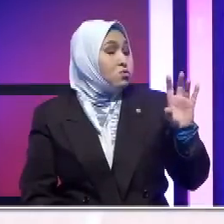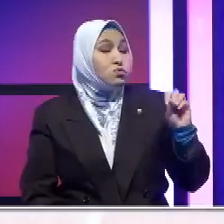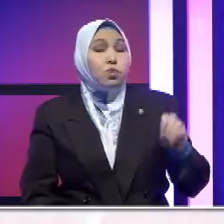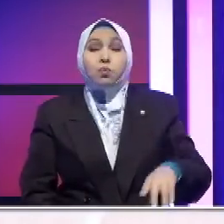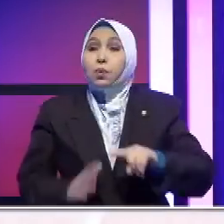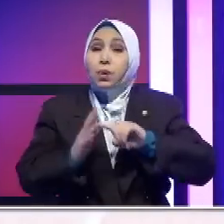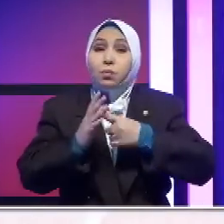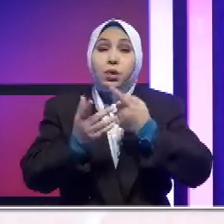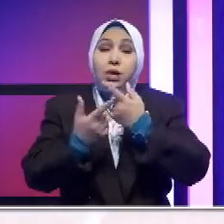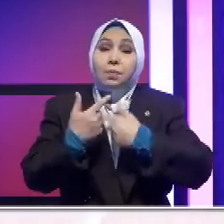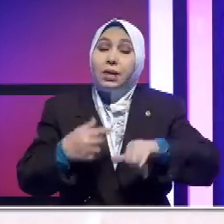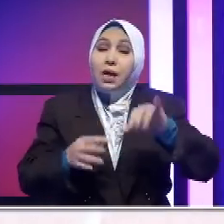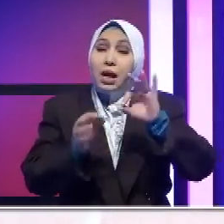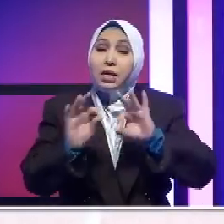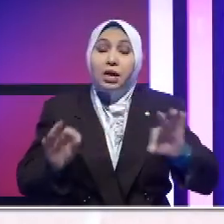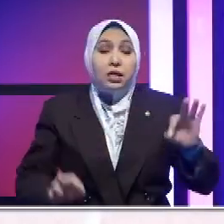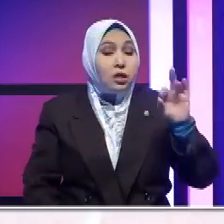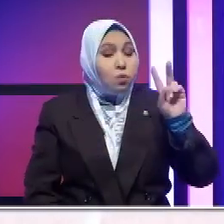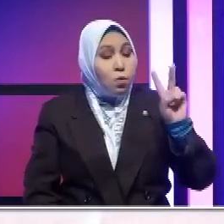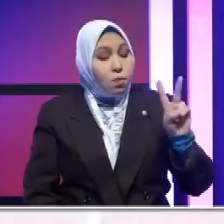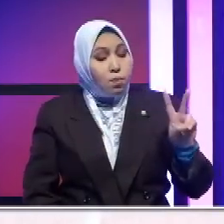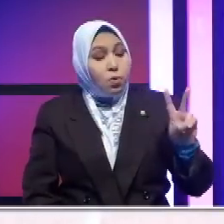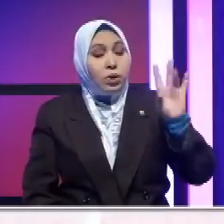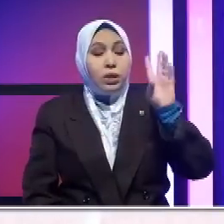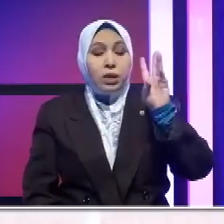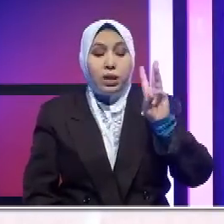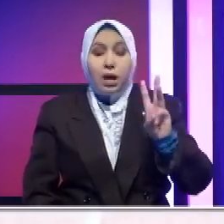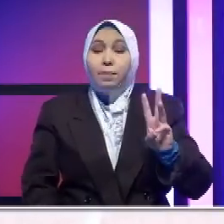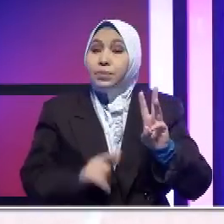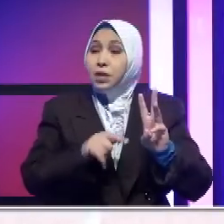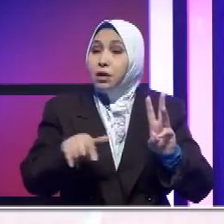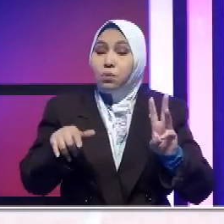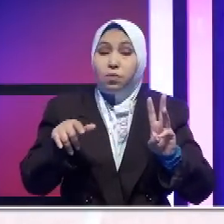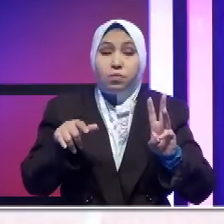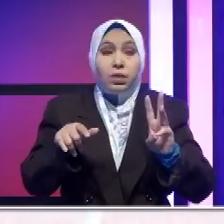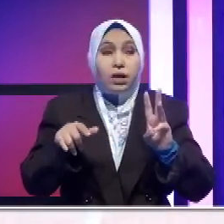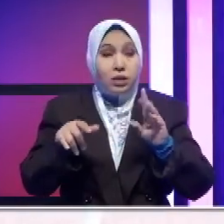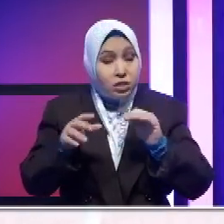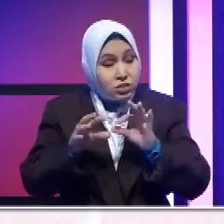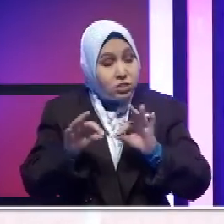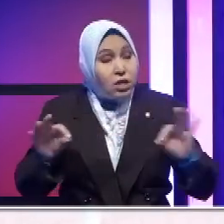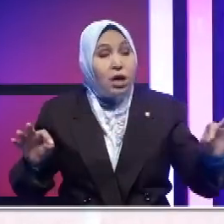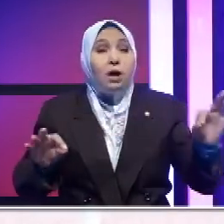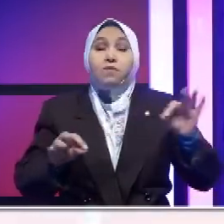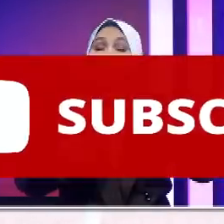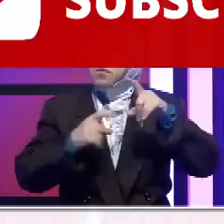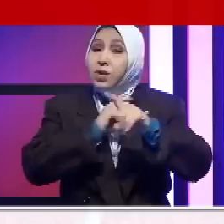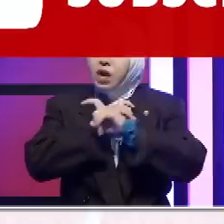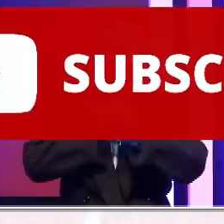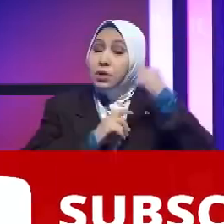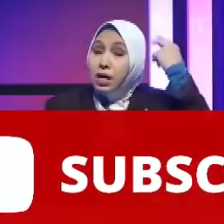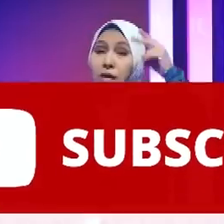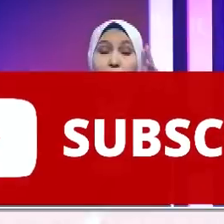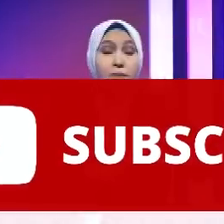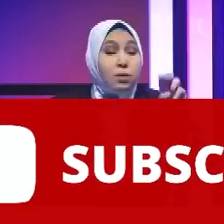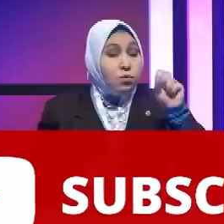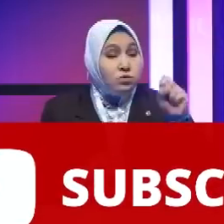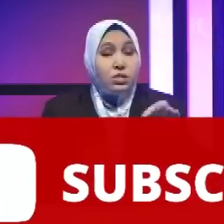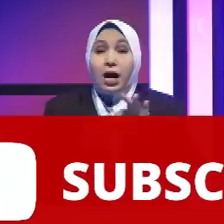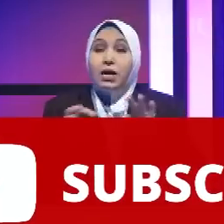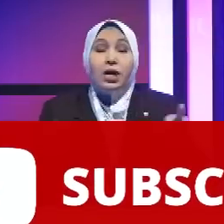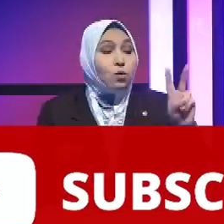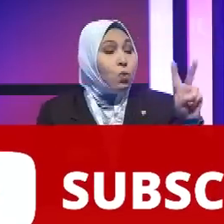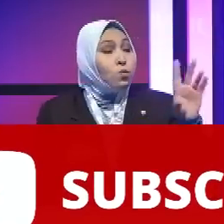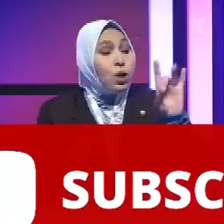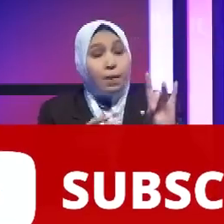Bermula daripada ayat yang ke-26 hingga 27, kita akan menyambung kisah Nabi Musa dan Fir'aun. Dan kemudian pada ayat 28